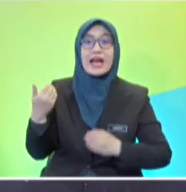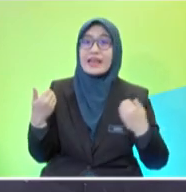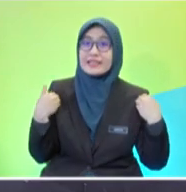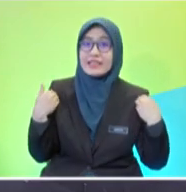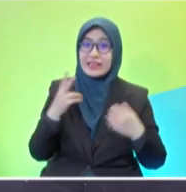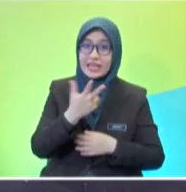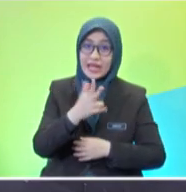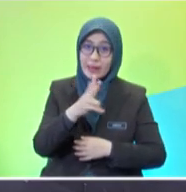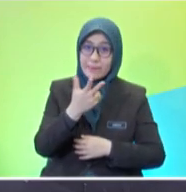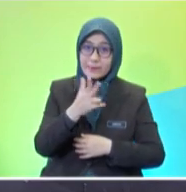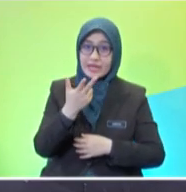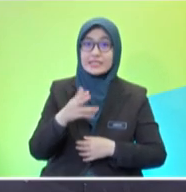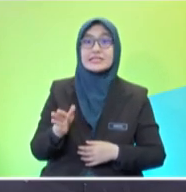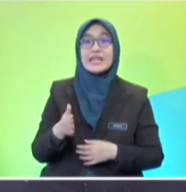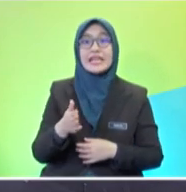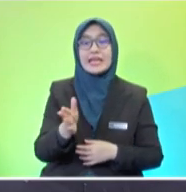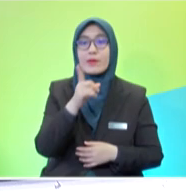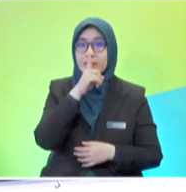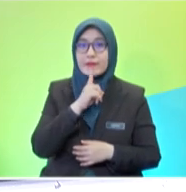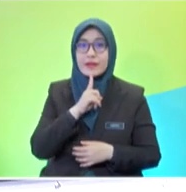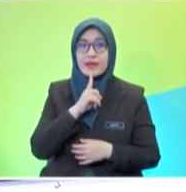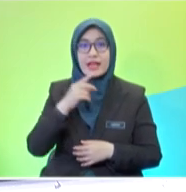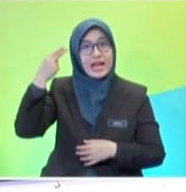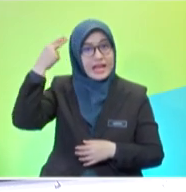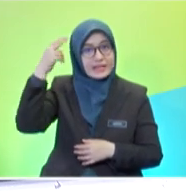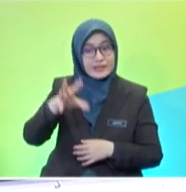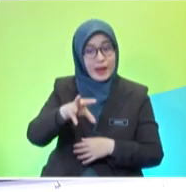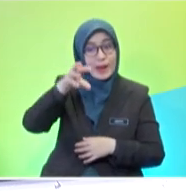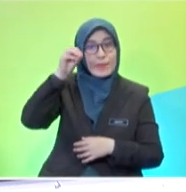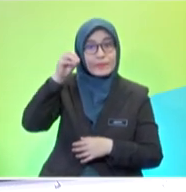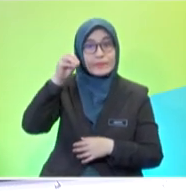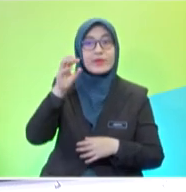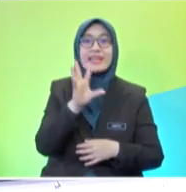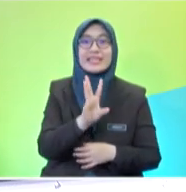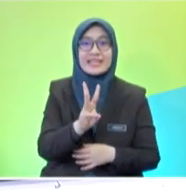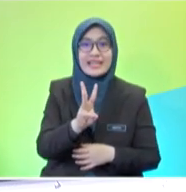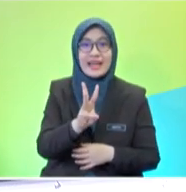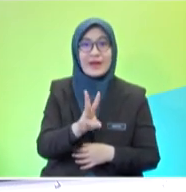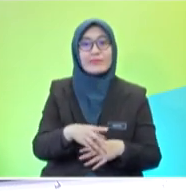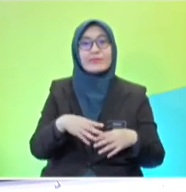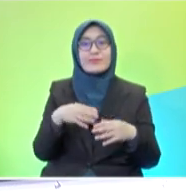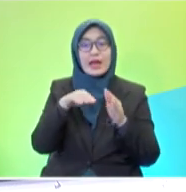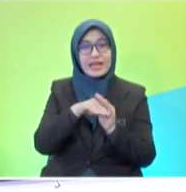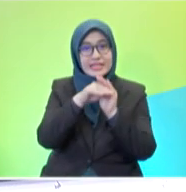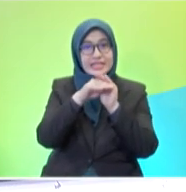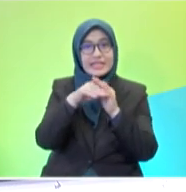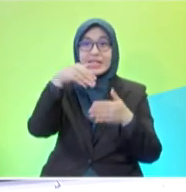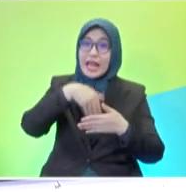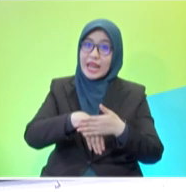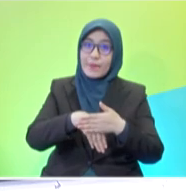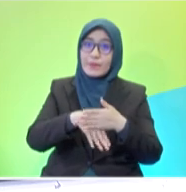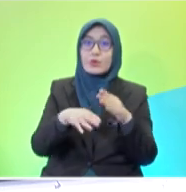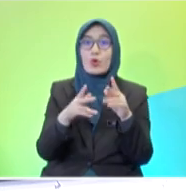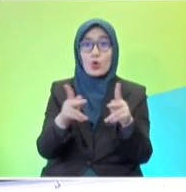merah Haris ambil 6 Baki di dalam kolam tinggal 7 agak-agaknya